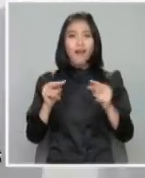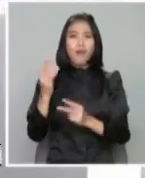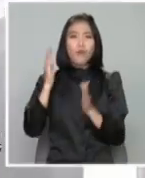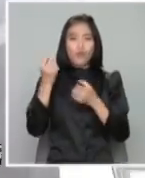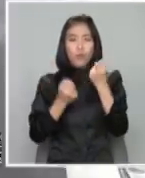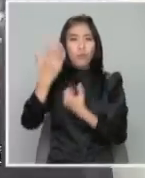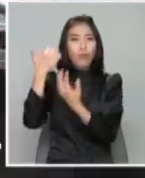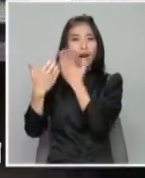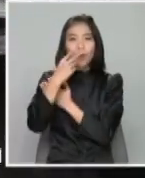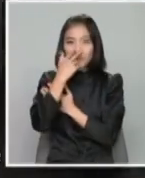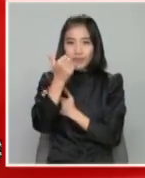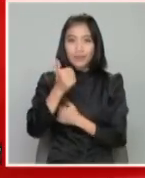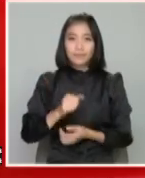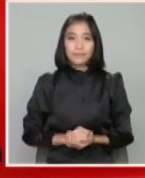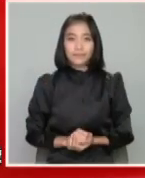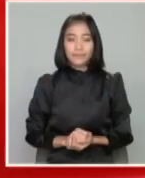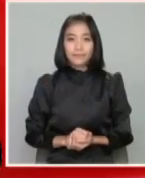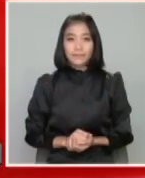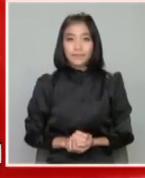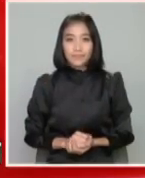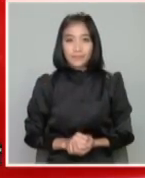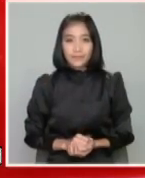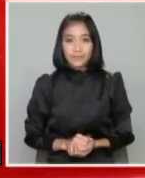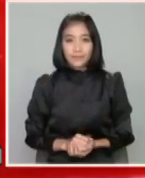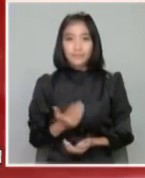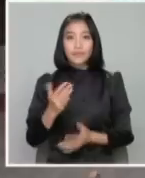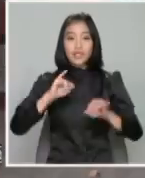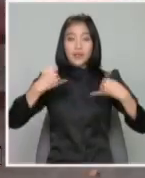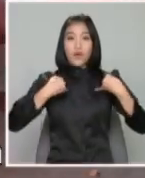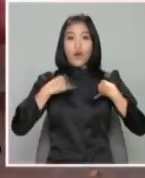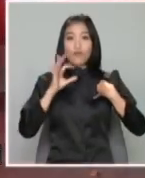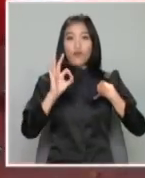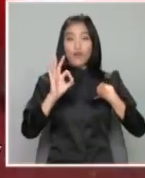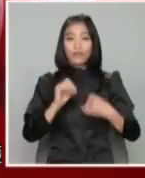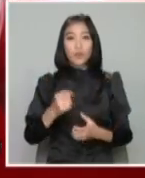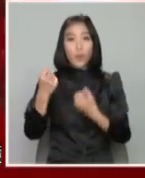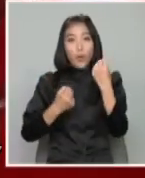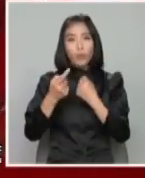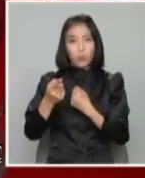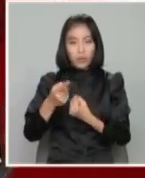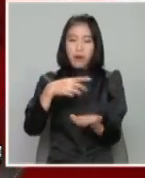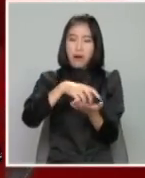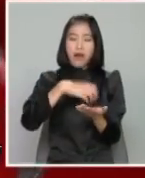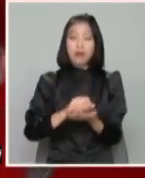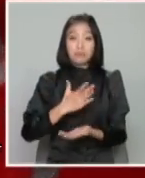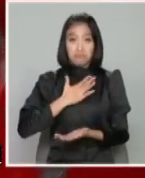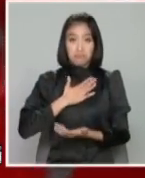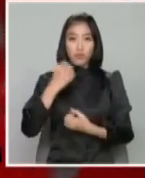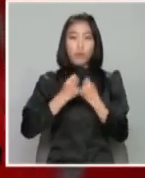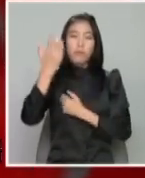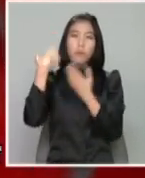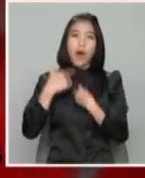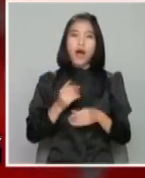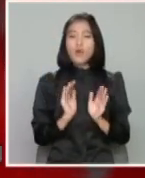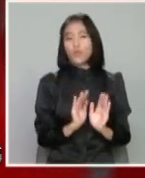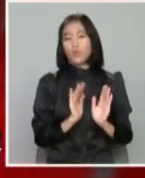ชิดคุณอนุชาบุญมาหรือว่าพี่เขียดเจ้าของ Ford Model 3คันนี้เล่าว่าสะสมรถโบราณมาเป็นเวลากว่า